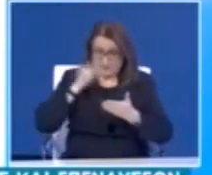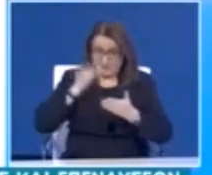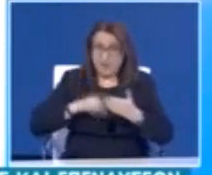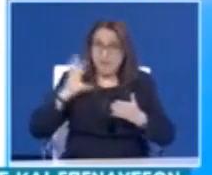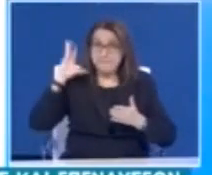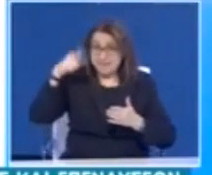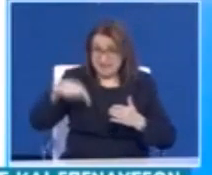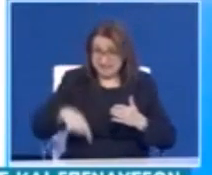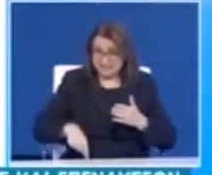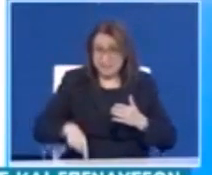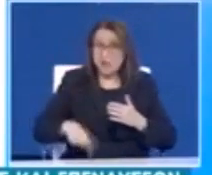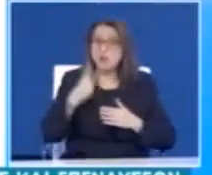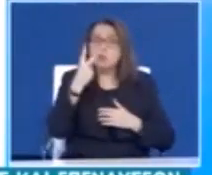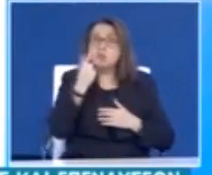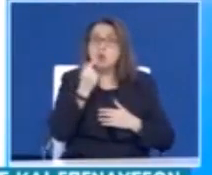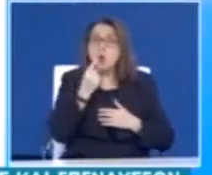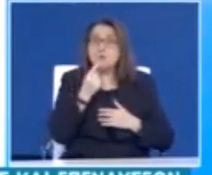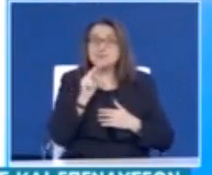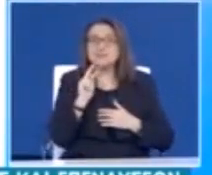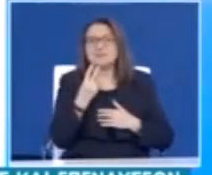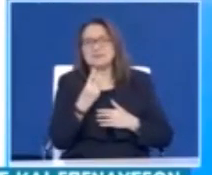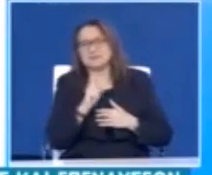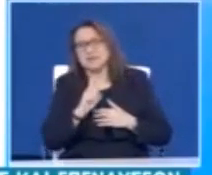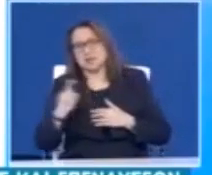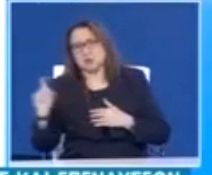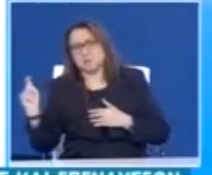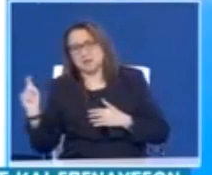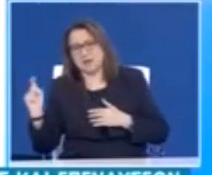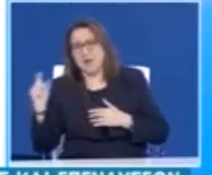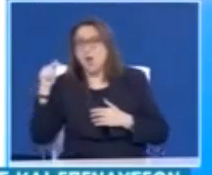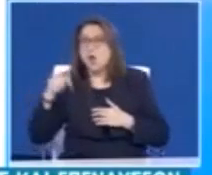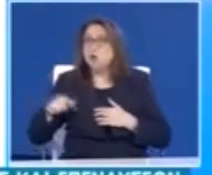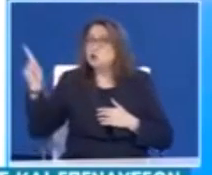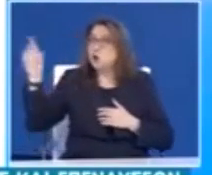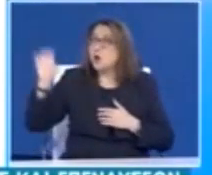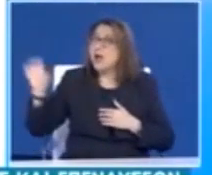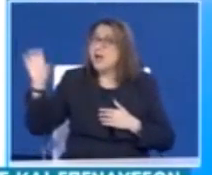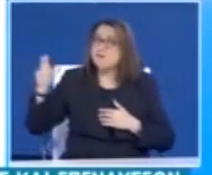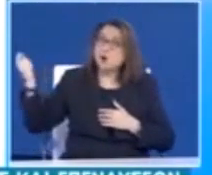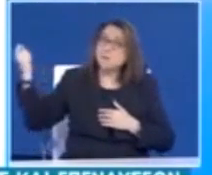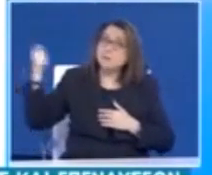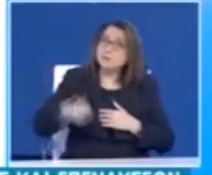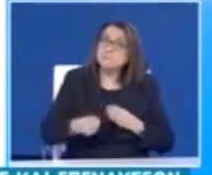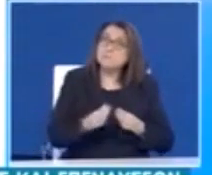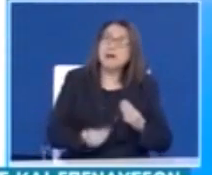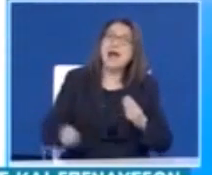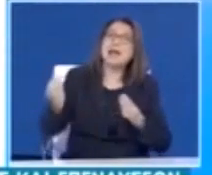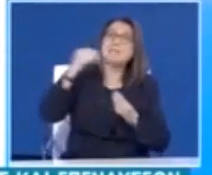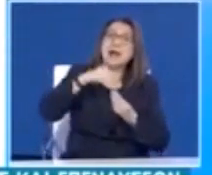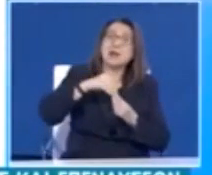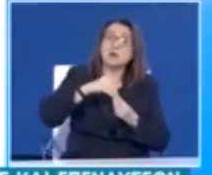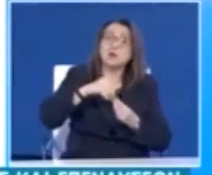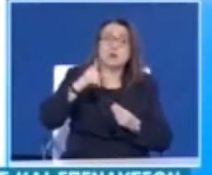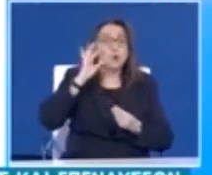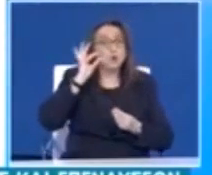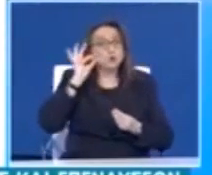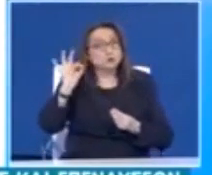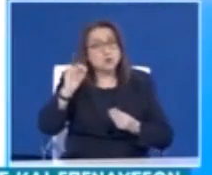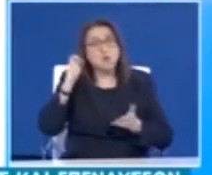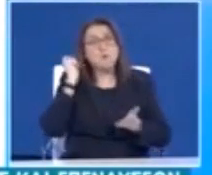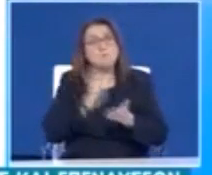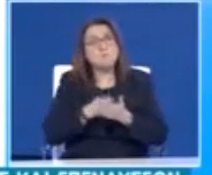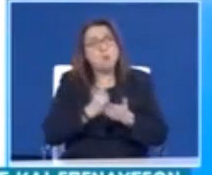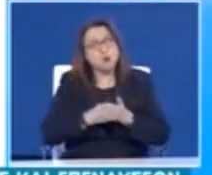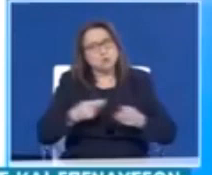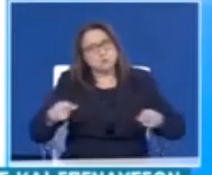2,5 δισεκατομμύρια. Άρα αυξήσαμε το περιθώριό μας για φορολογικές απαλλαγές αλλά και για ρευστό χρήμα σε επιχειρήσεις